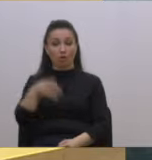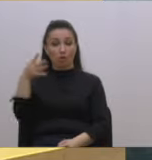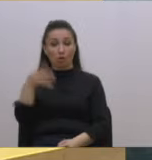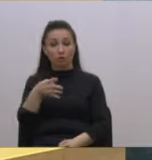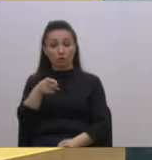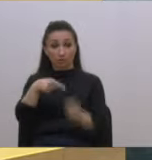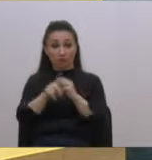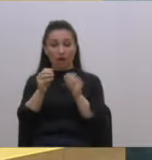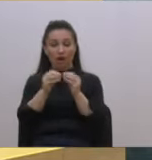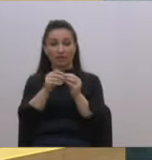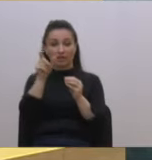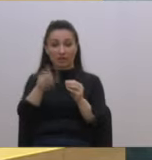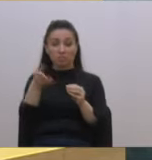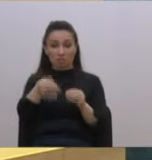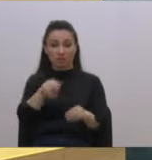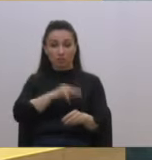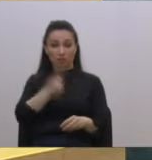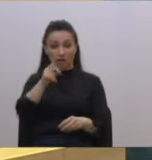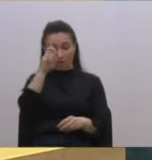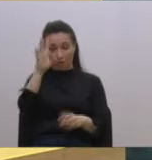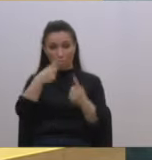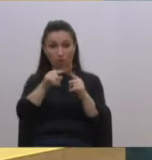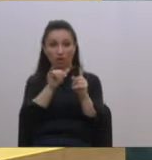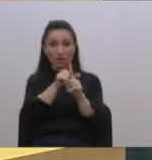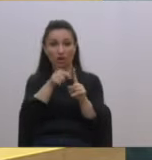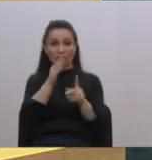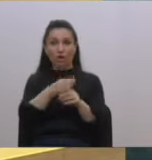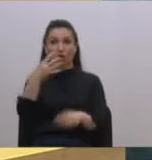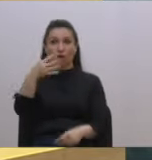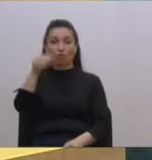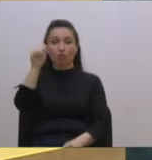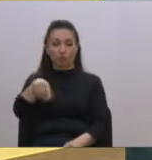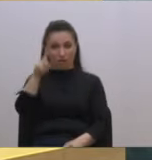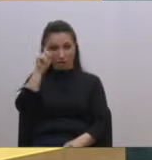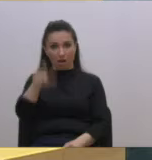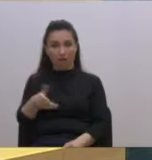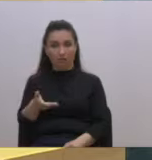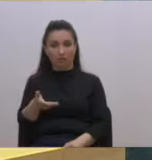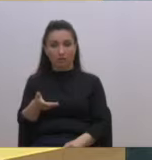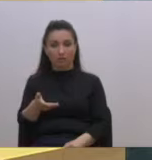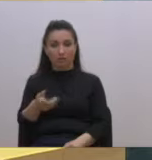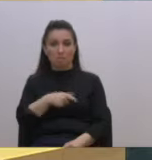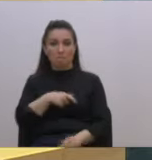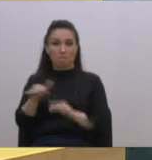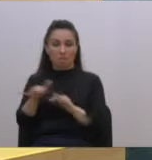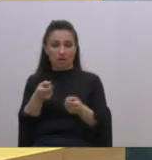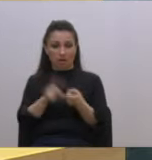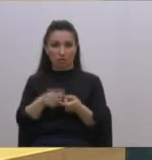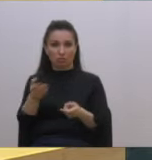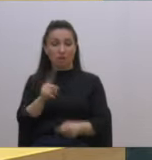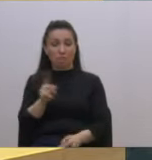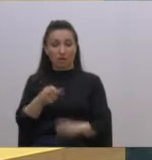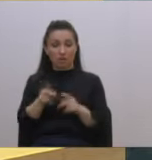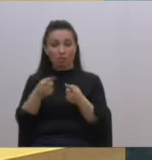4000-დან 10 კაცი მაინც რომ მუშაობდეს ერთ არასამთავრობო ორგანიზაციაში, ეს არის 40000 კაცი. ეს არის მენეჯმენტი. მაგრამ